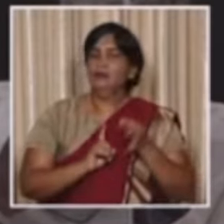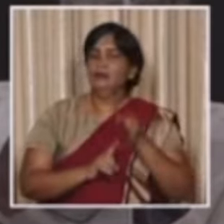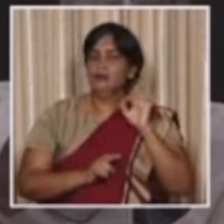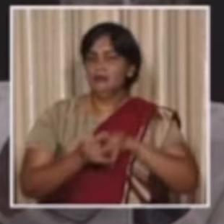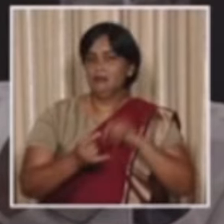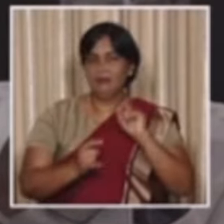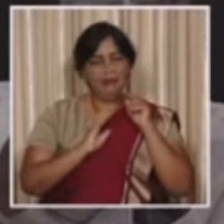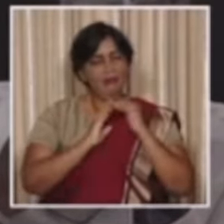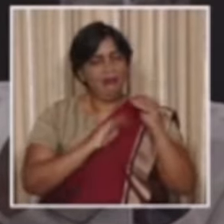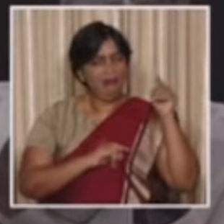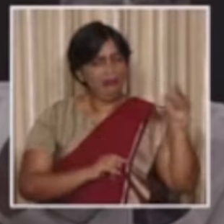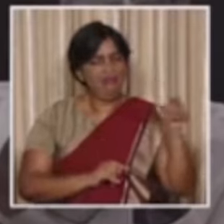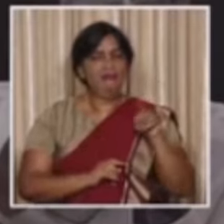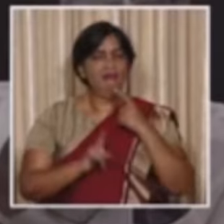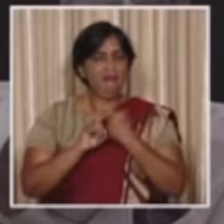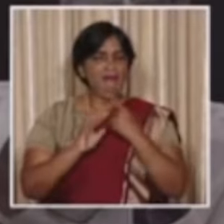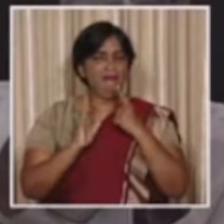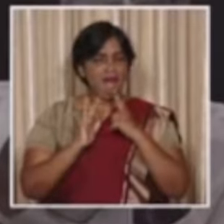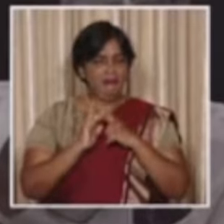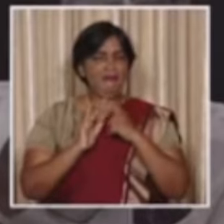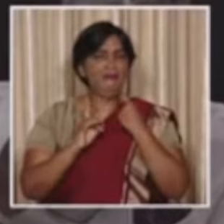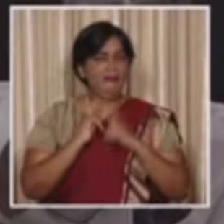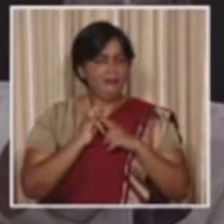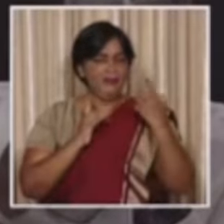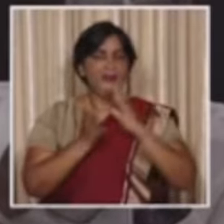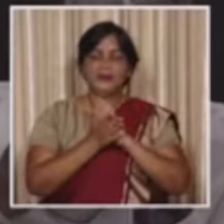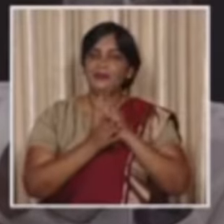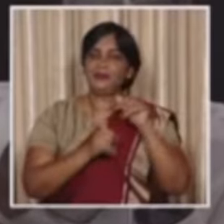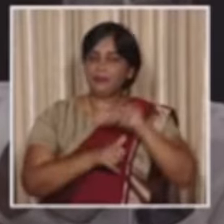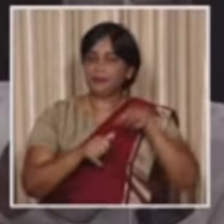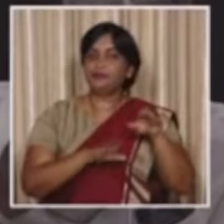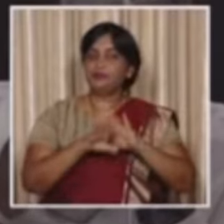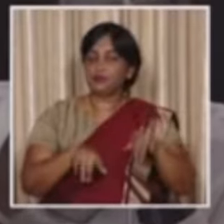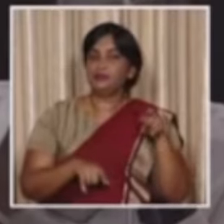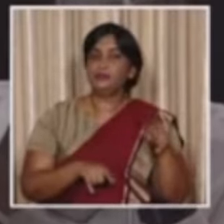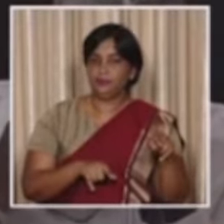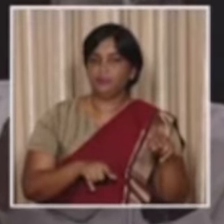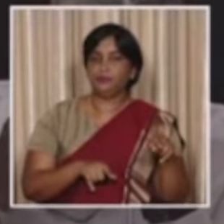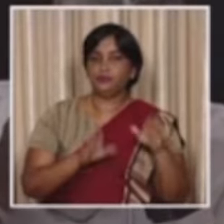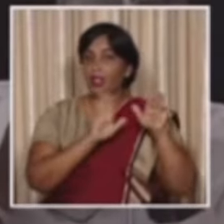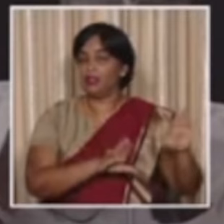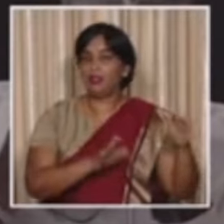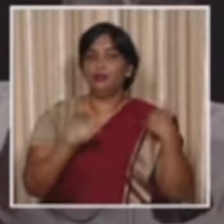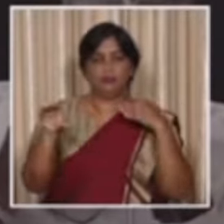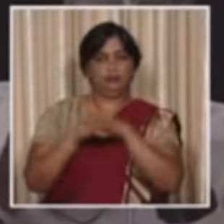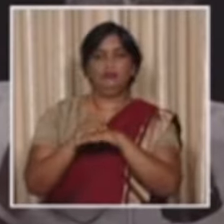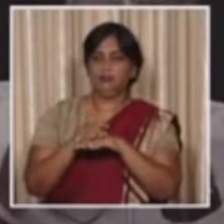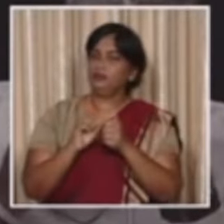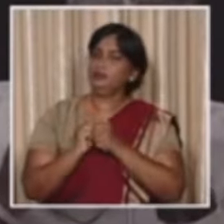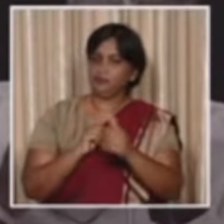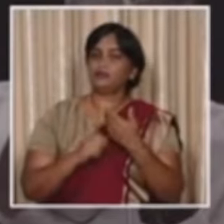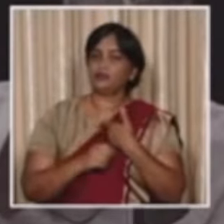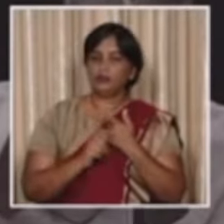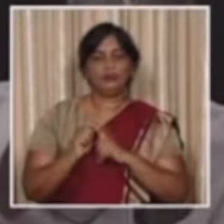ලේකම් කාර්යාලය විසින් KIU ආයතනයේ සහ Horizon ආයතනයේට මේ දරුවන්ව මග තියන්න එපා. මේගොල්ලන්ව අරගෙන යන්න අපි